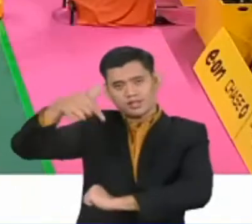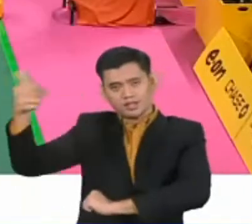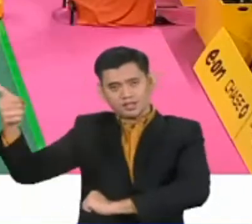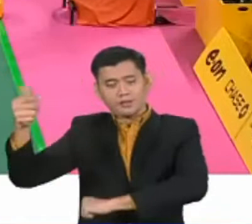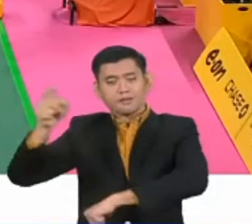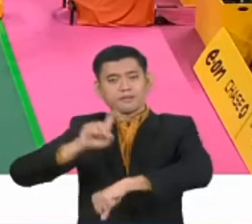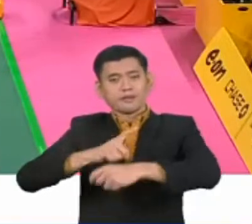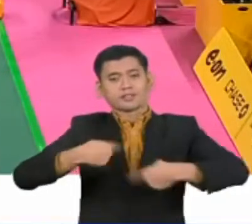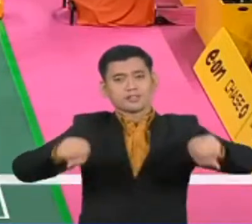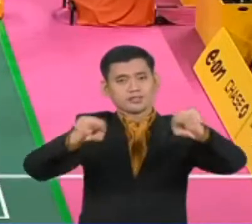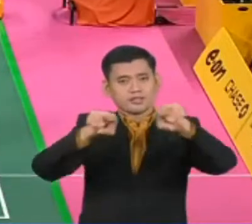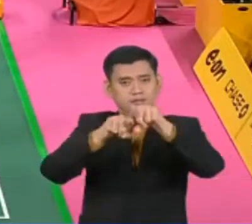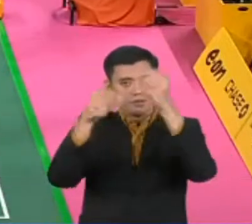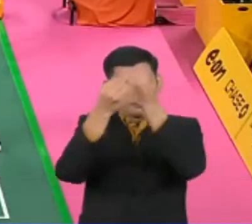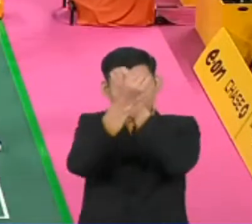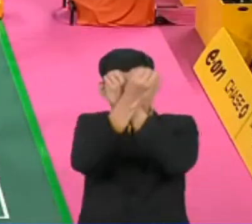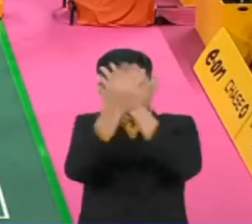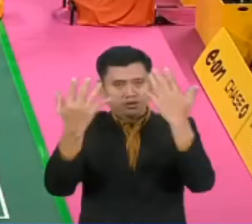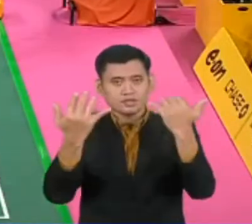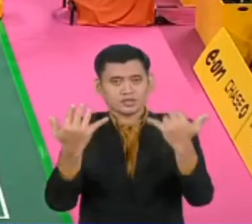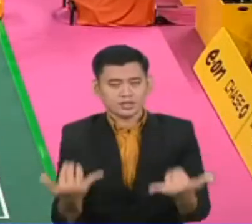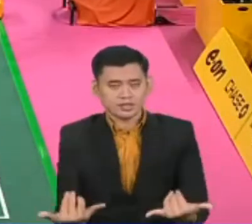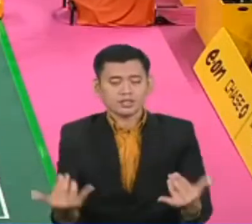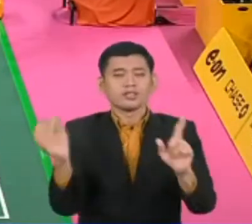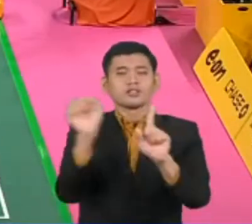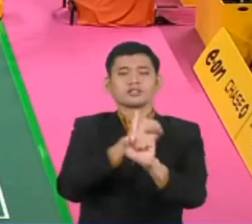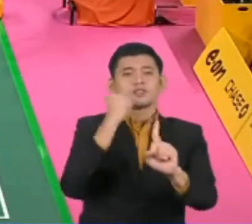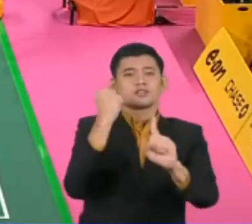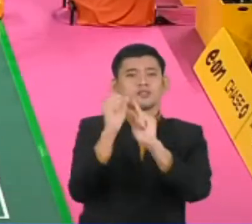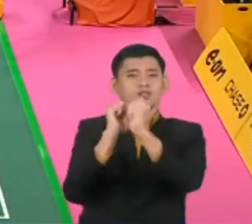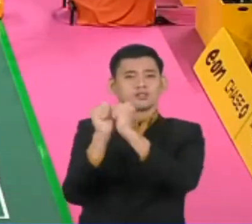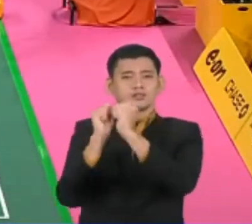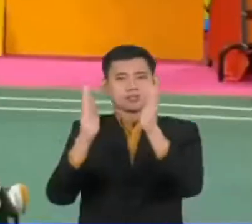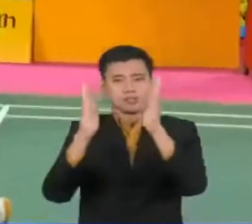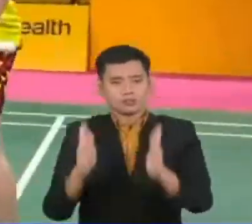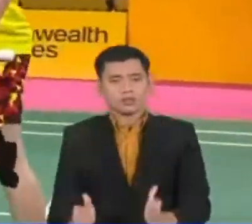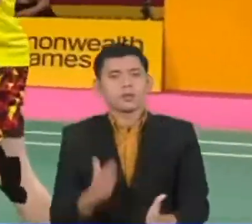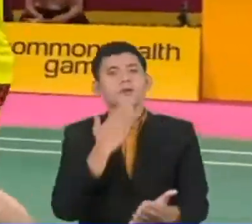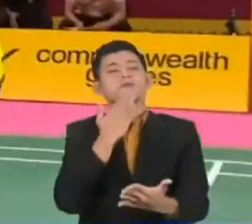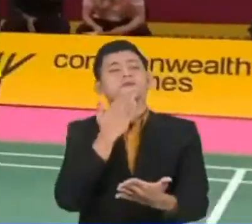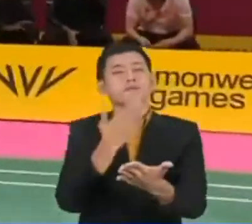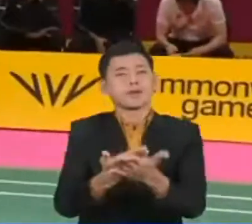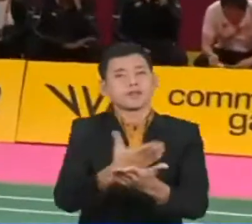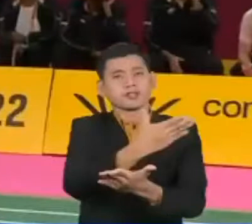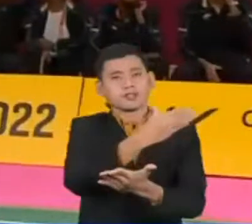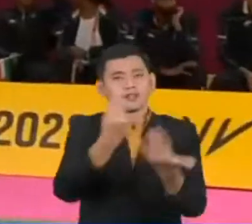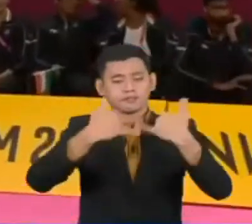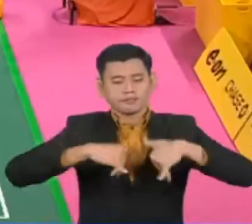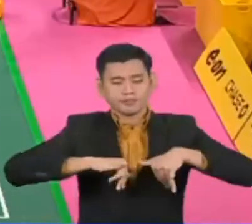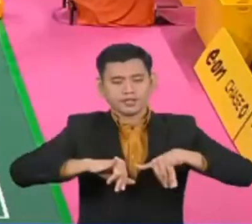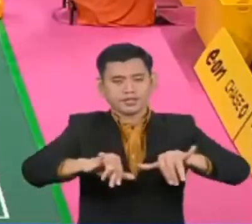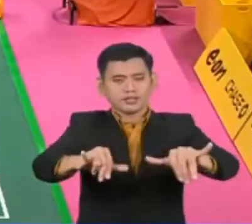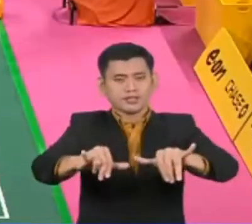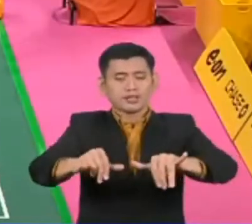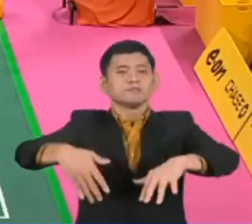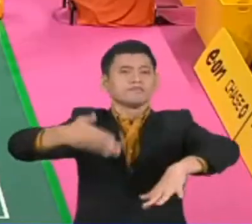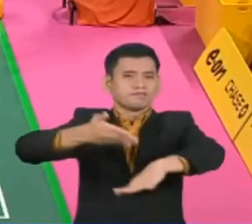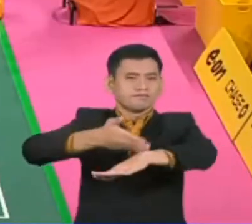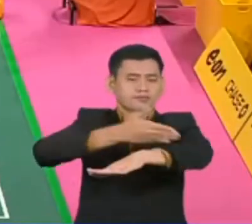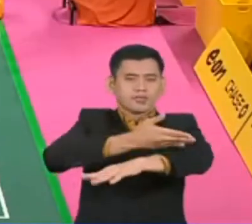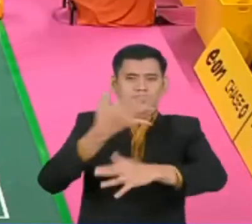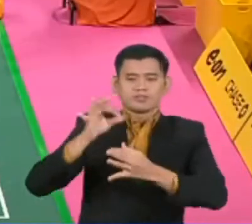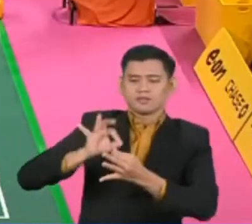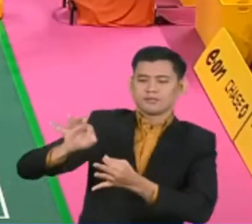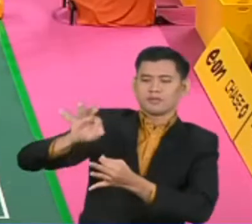Pada itu juga beliau memaklumkan ketika ini keadaan atlet negara dalam keadaan yang baik dan masih mengekalkan semangat juang yang tinggi untuk